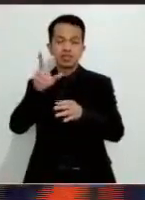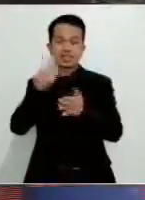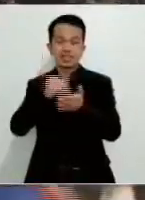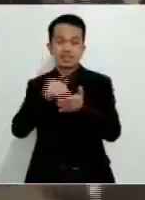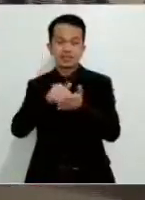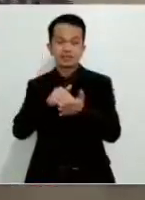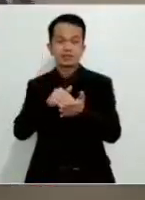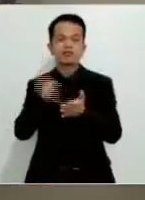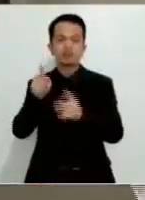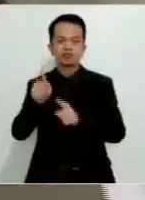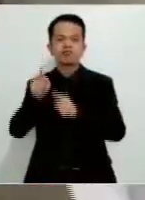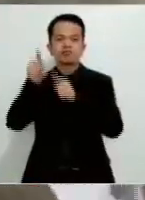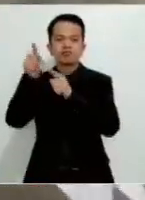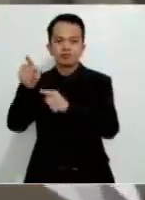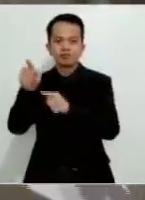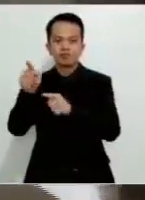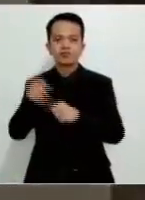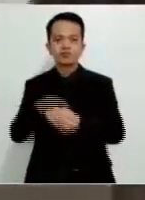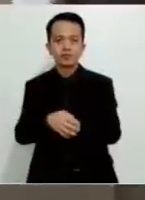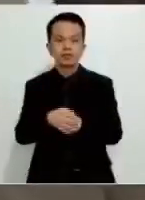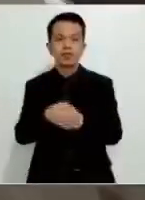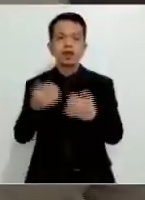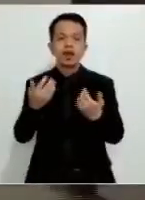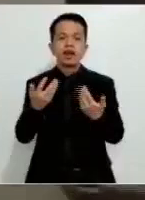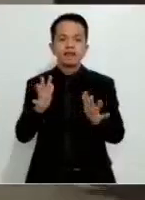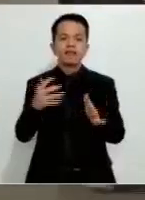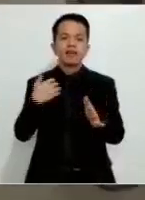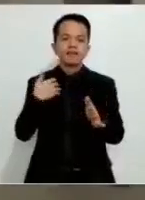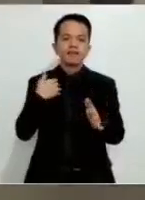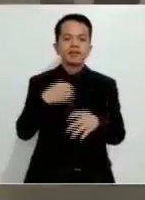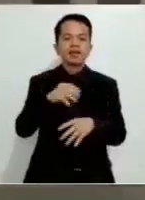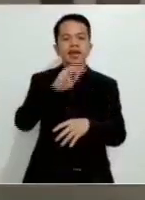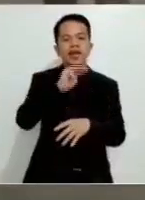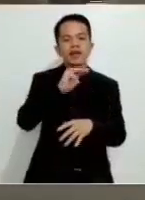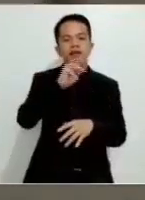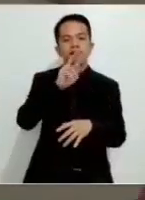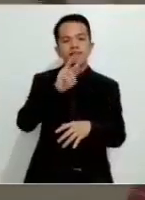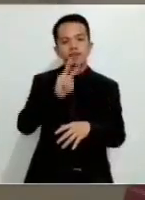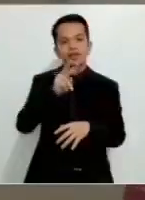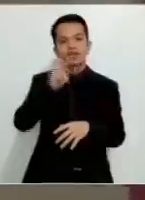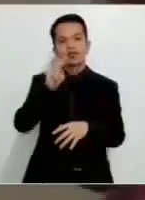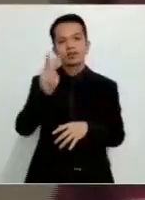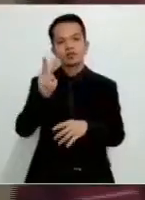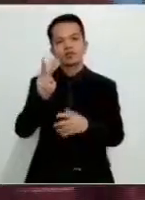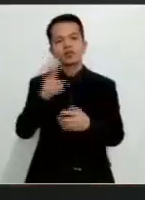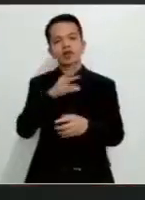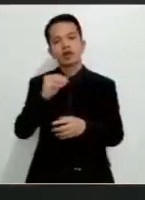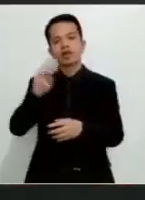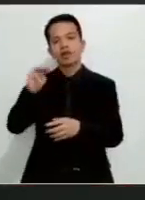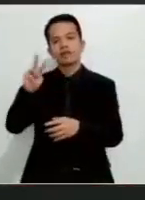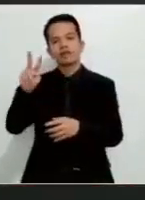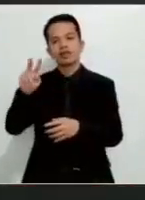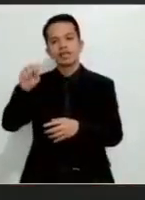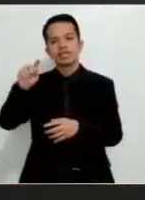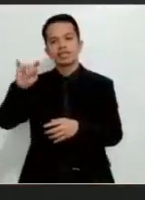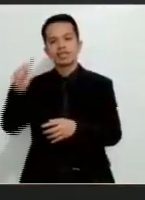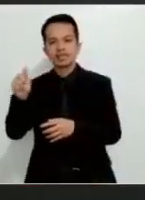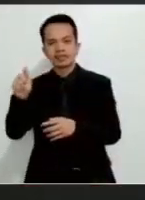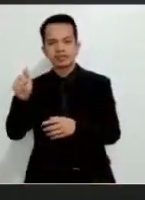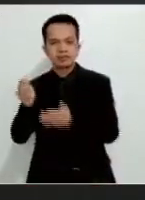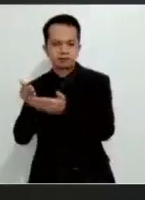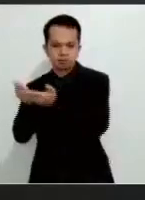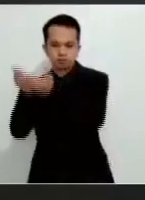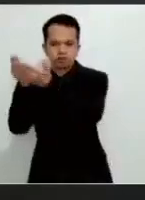ito. Nauna na rin nakaalis ang mga na-stranded na MV Tugo Masagana at MV St. Michael the Archangel. Ayon kay Rear Admiral